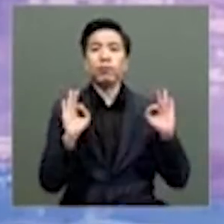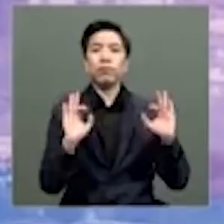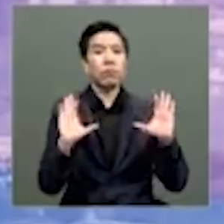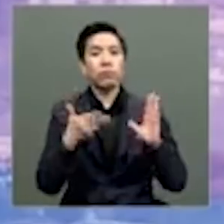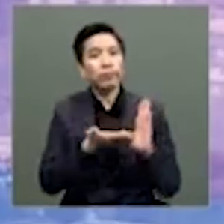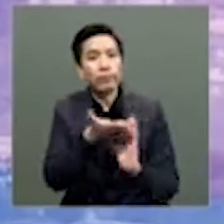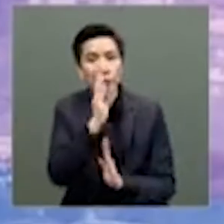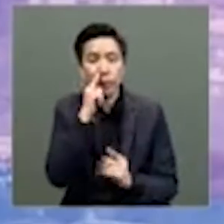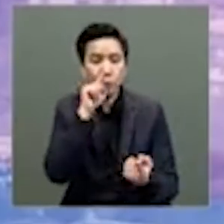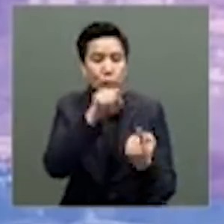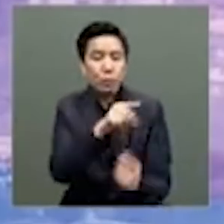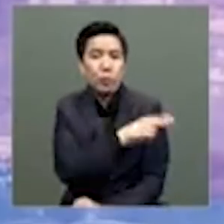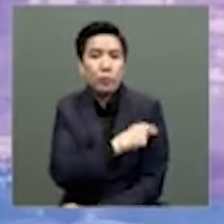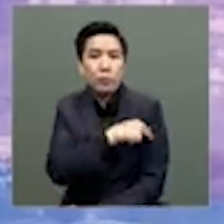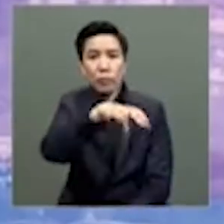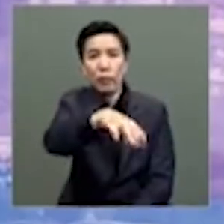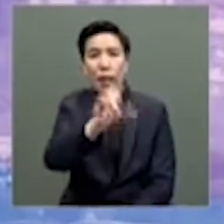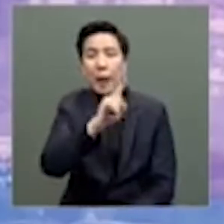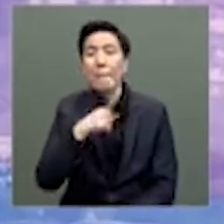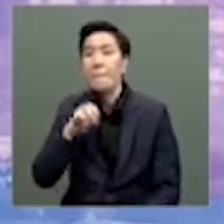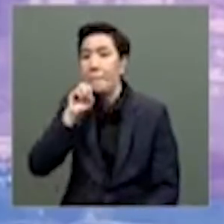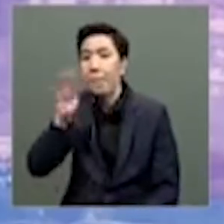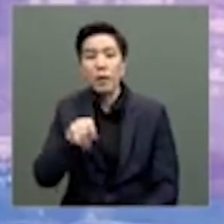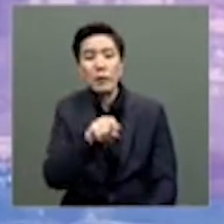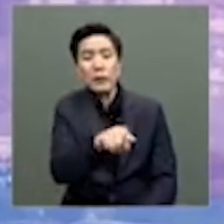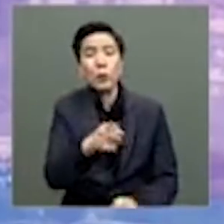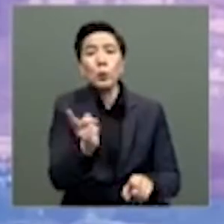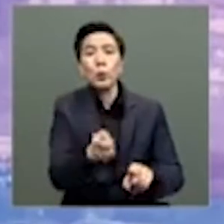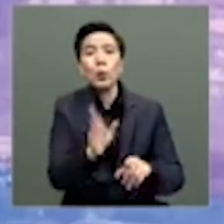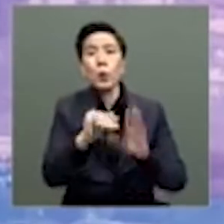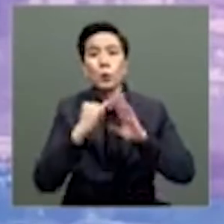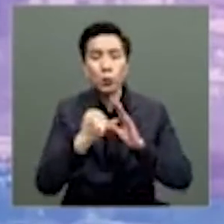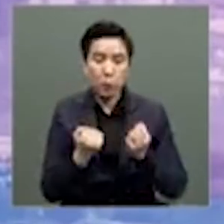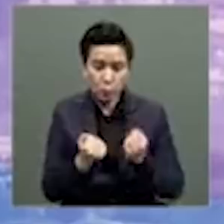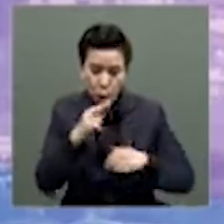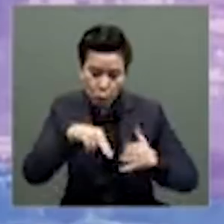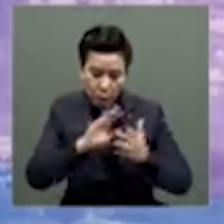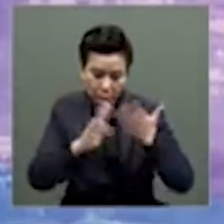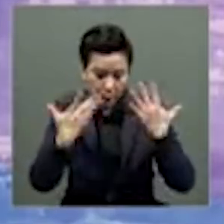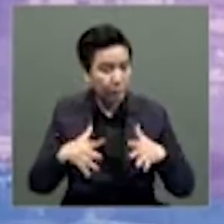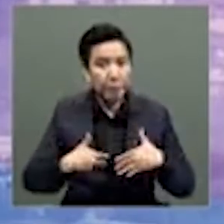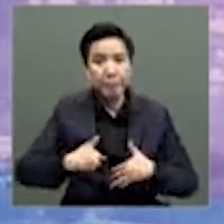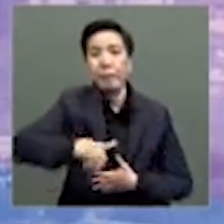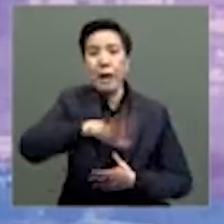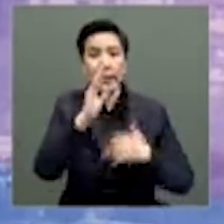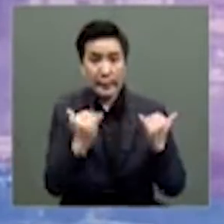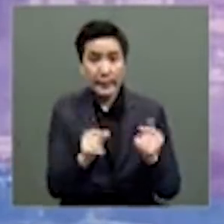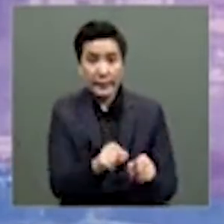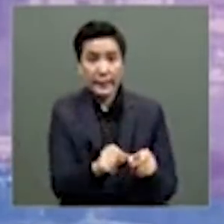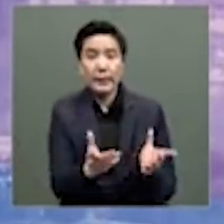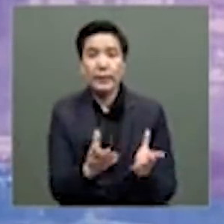แล้วก็บอกว่าจะไปโรงพยาบาลโรงพยาบาลไหนโรงพยาบาลประจำจังหวัดอ้าวตรวจสอบเสร็จได้ความไปเลยเ